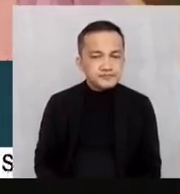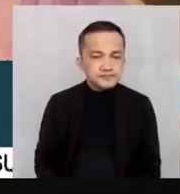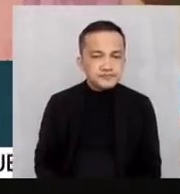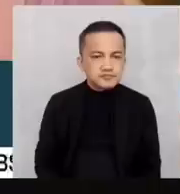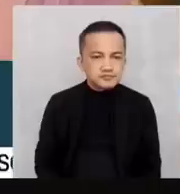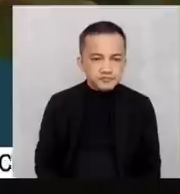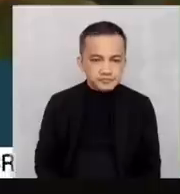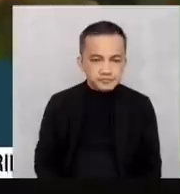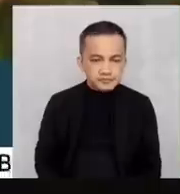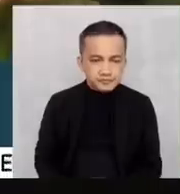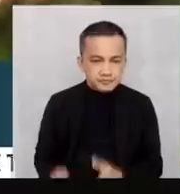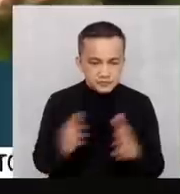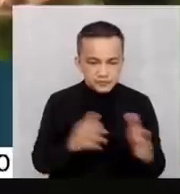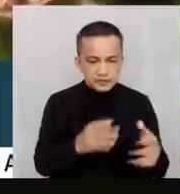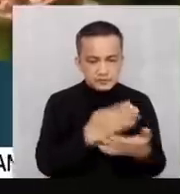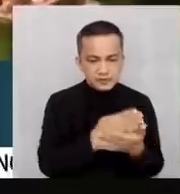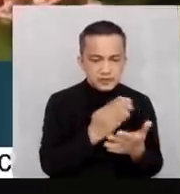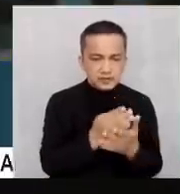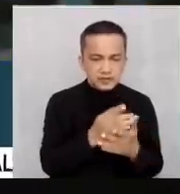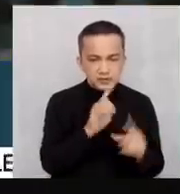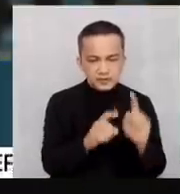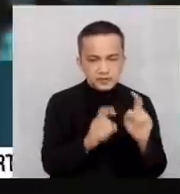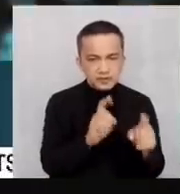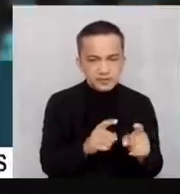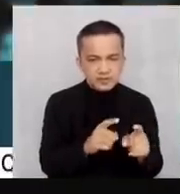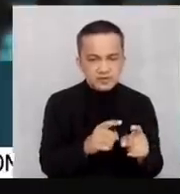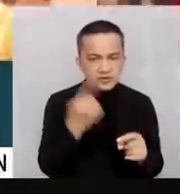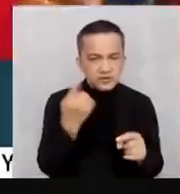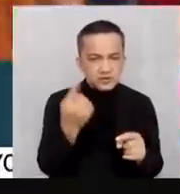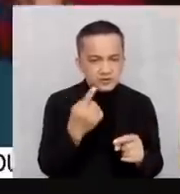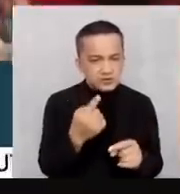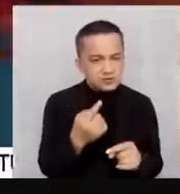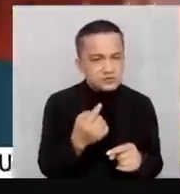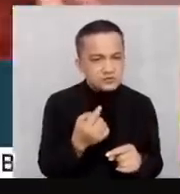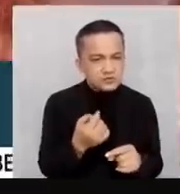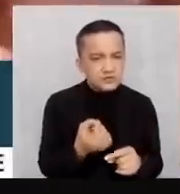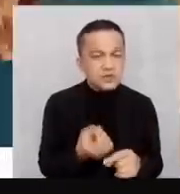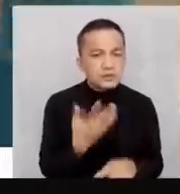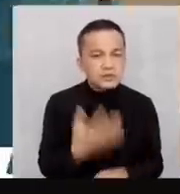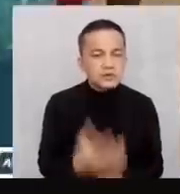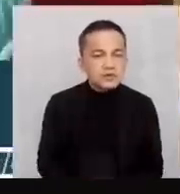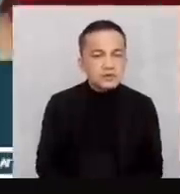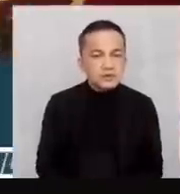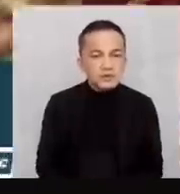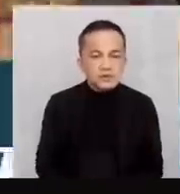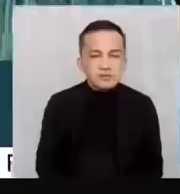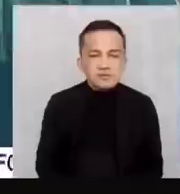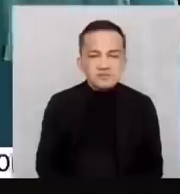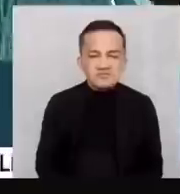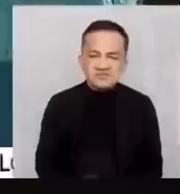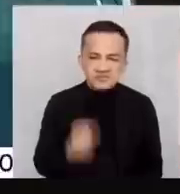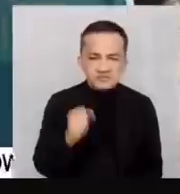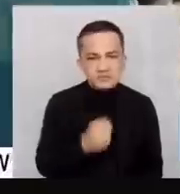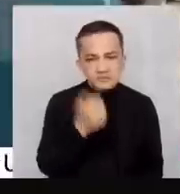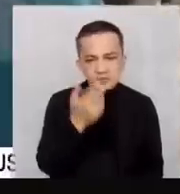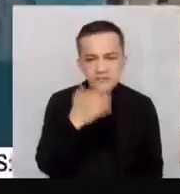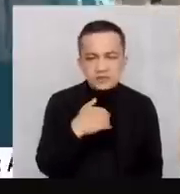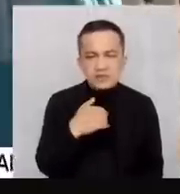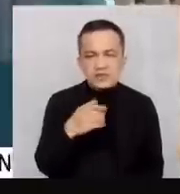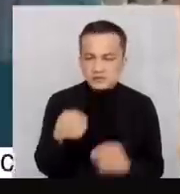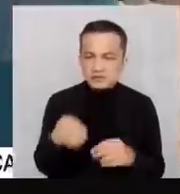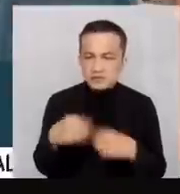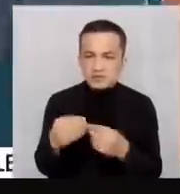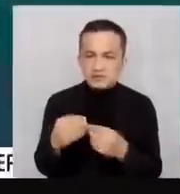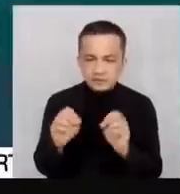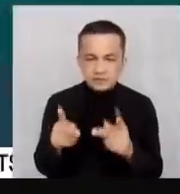sa budget, matatanong lang natin dito yung DOT. So maganda sana kung bigyan din ng pagkakataon ng leadership